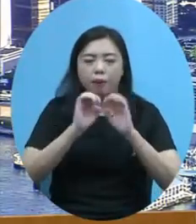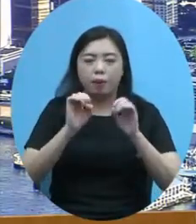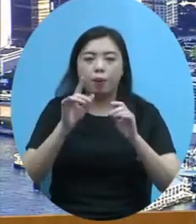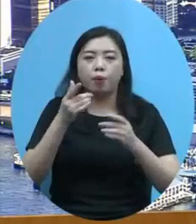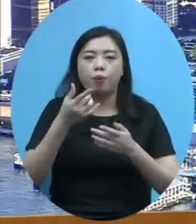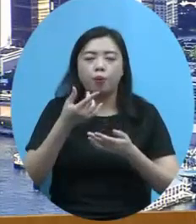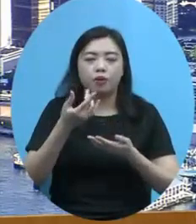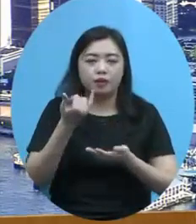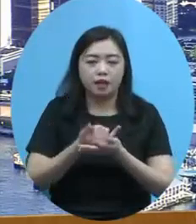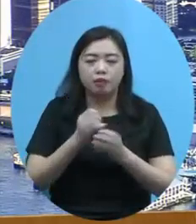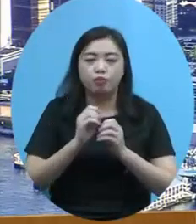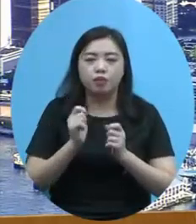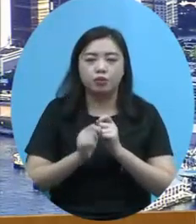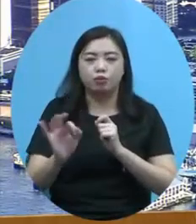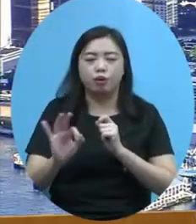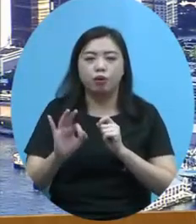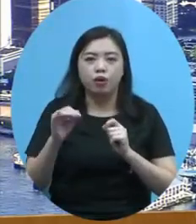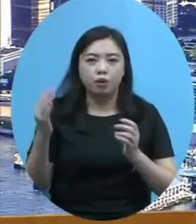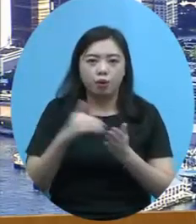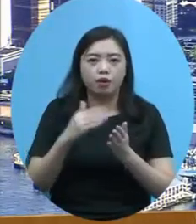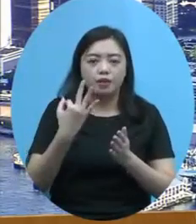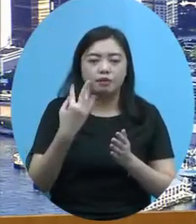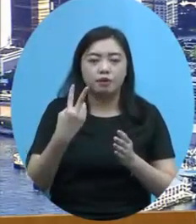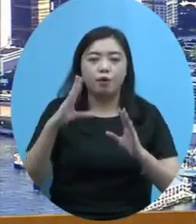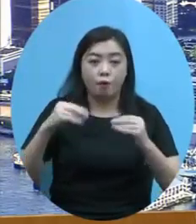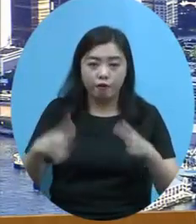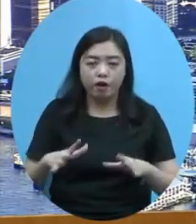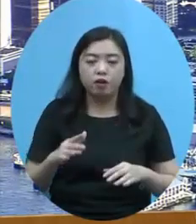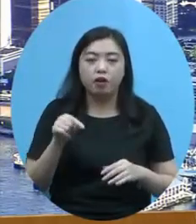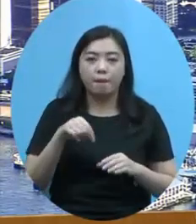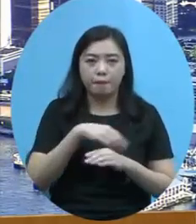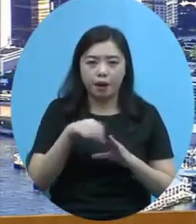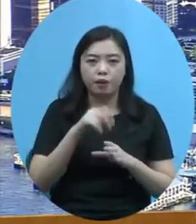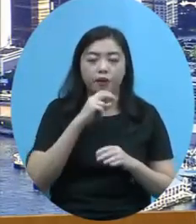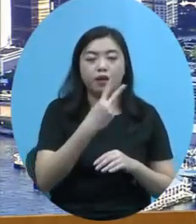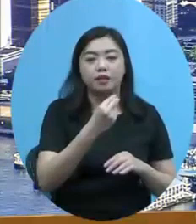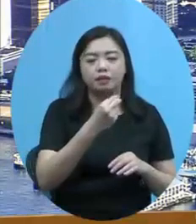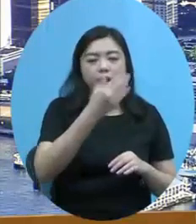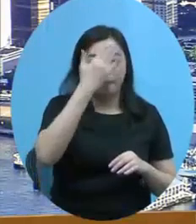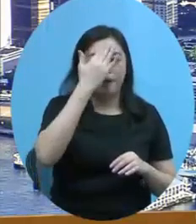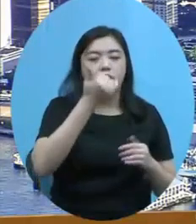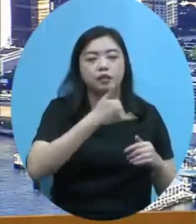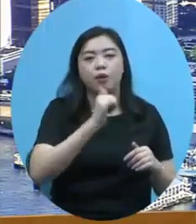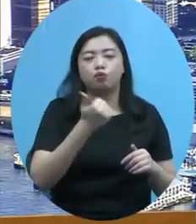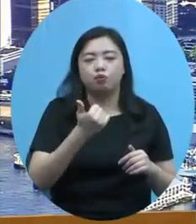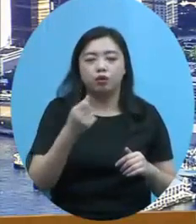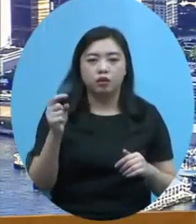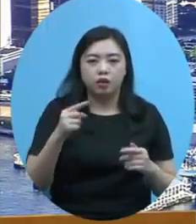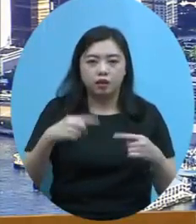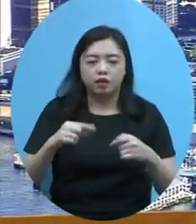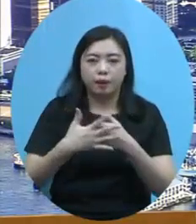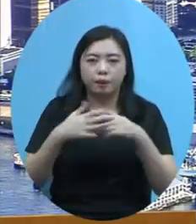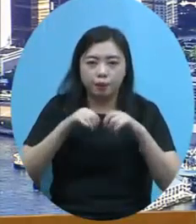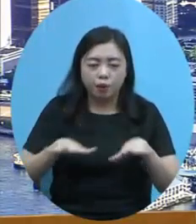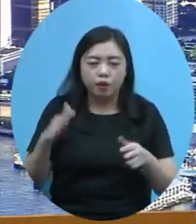案，過去一日有32名的病人康復，當中包括27名的病人出院。第五波疫情至